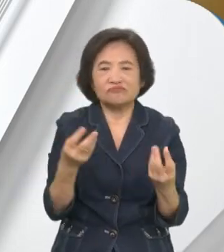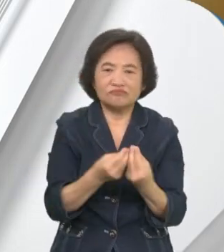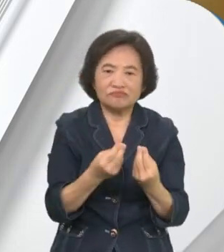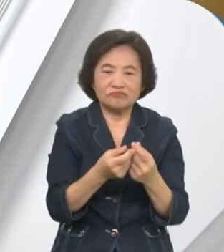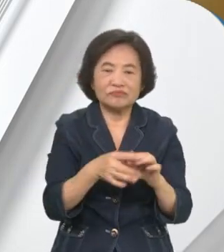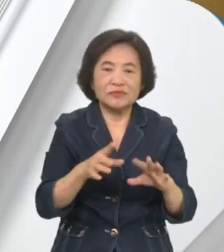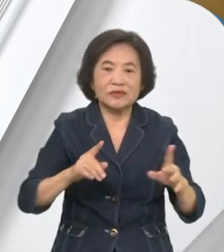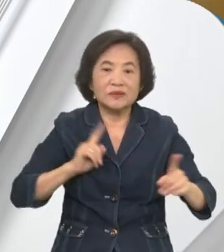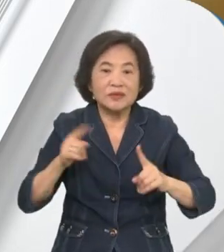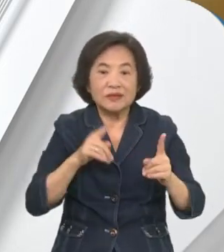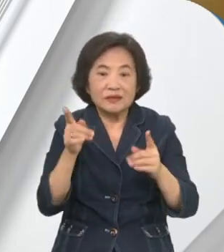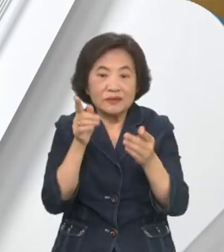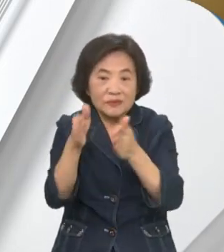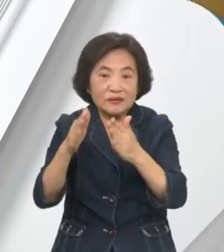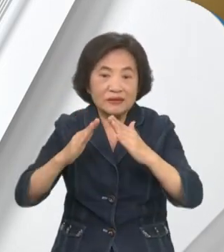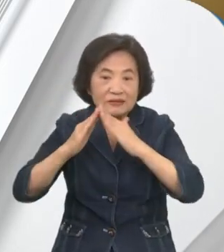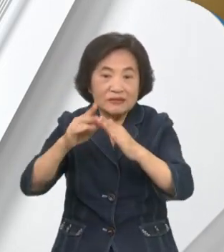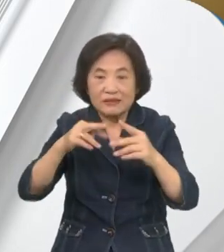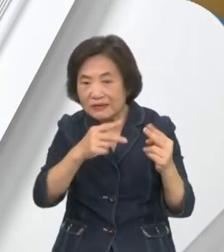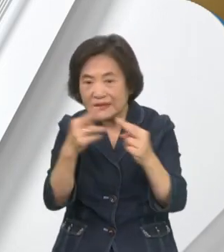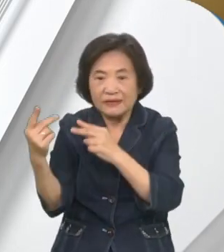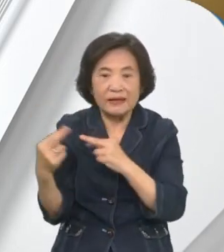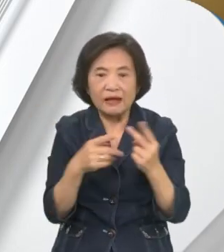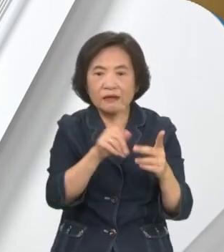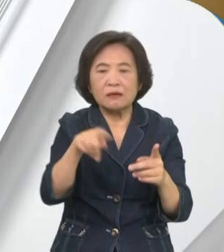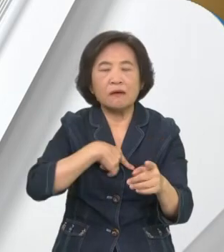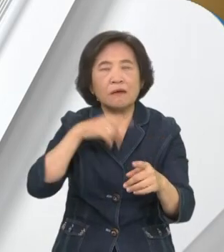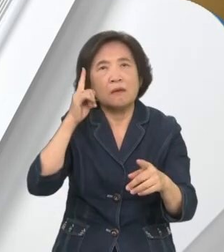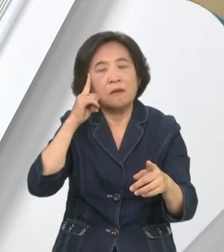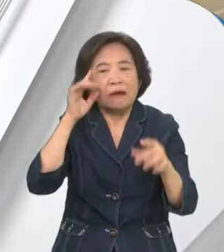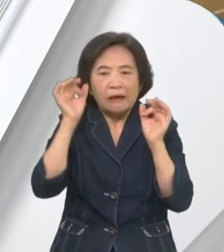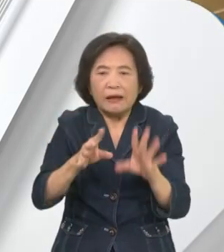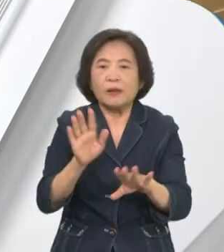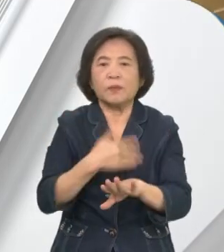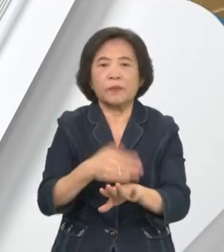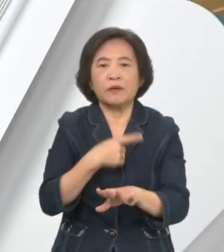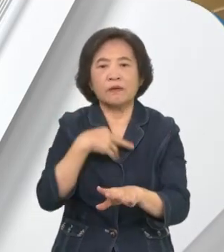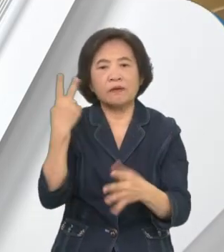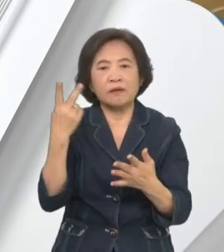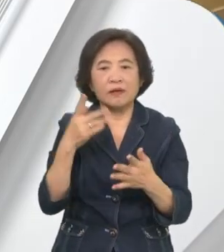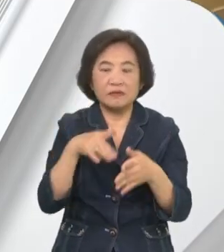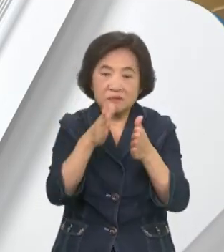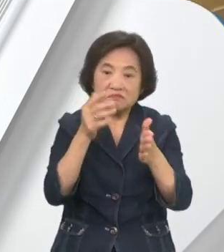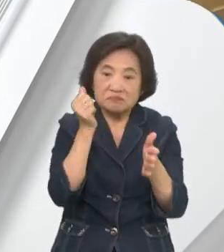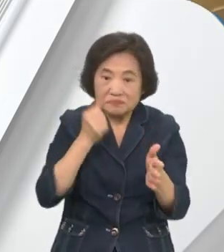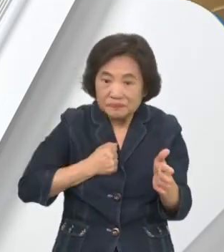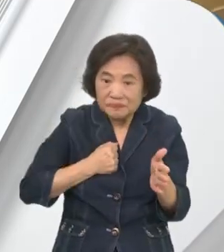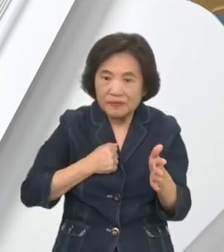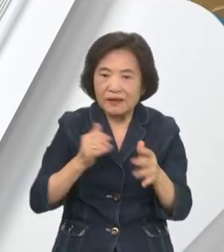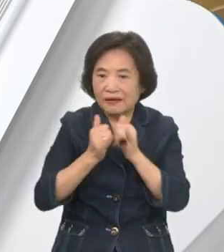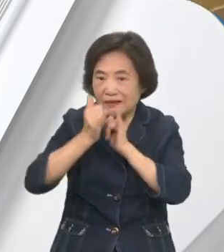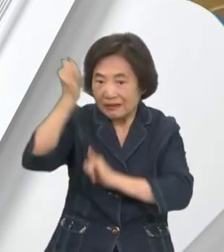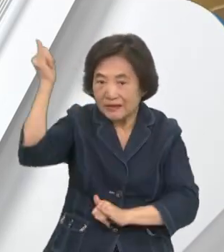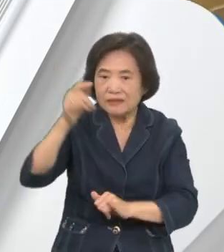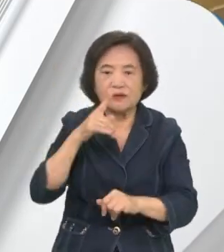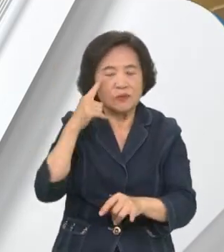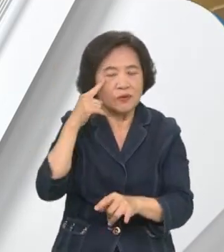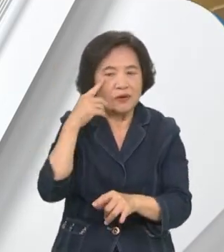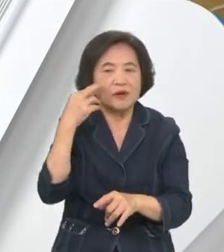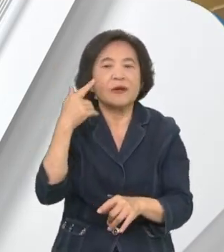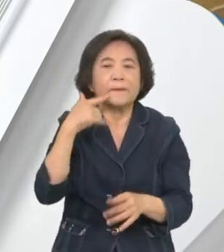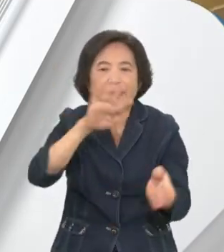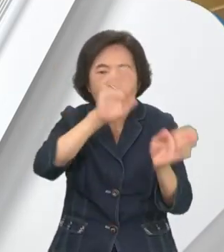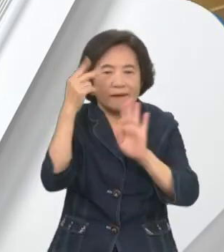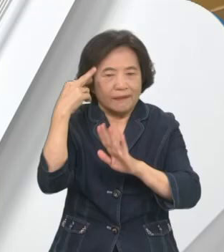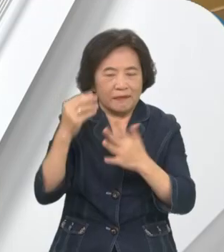对于你的城市做任何面貌的改，你都不会觉得可惜。那这个认识不只是历史的认识，其实才是最基础美感